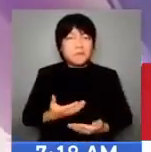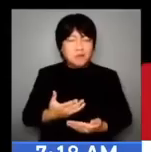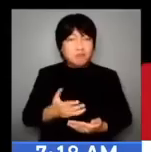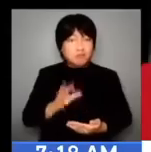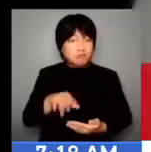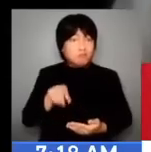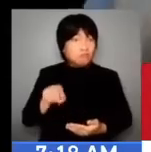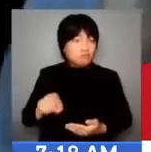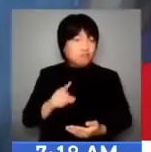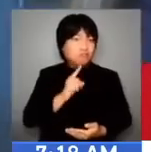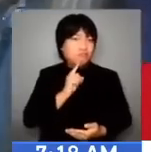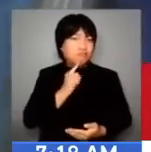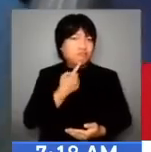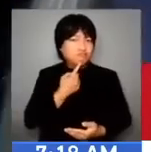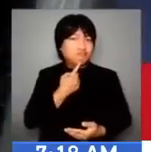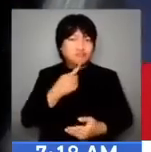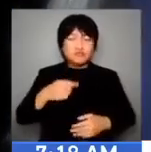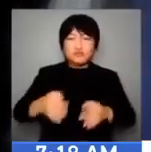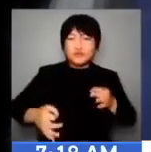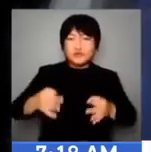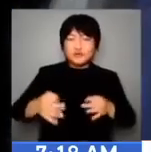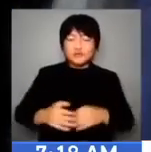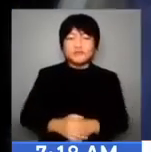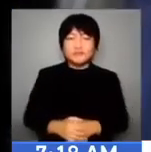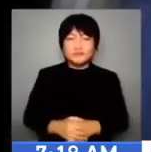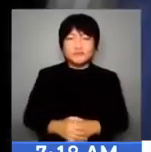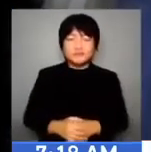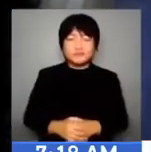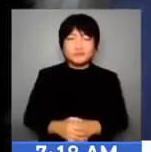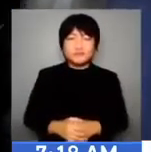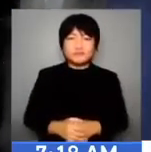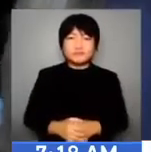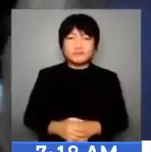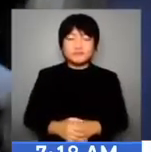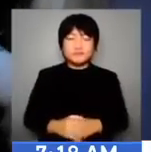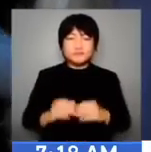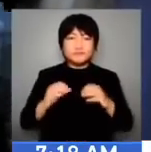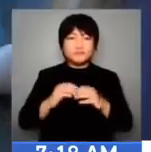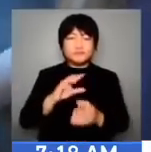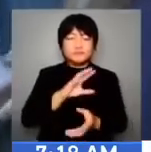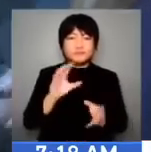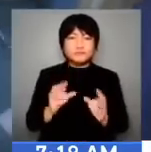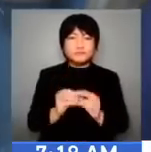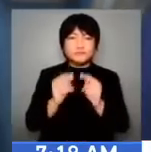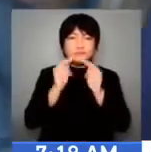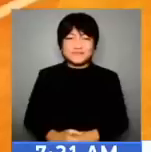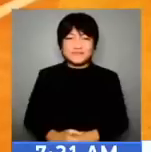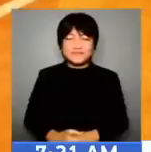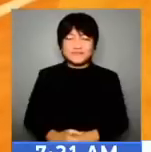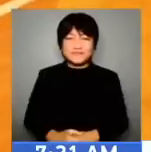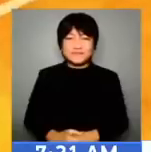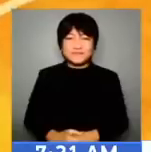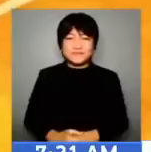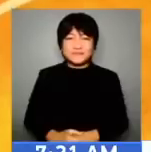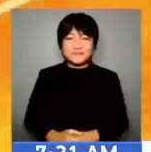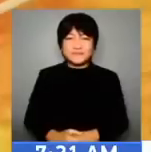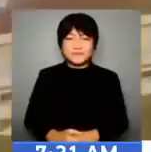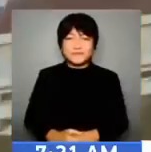makipaglaban. Ito ang unang balita. Aubrey Carampel para sa GMA Integrated News.